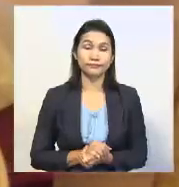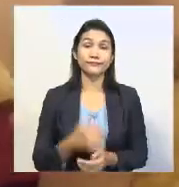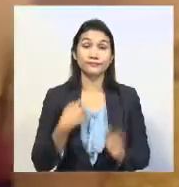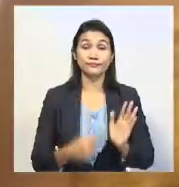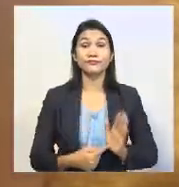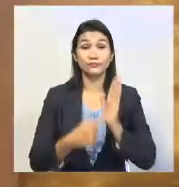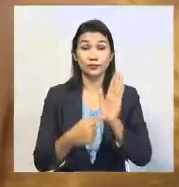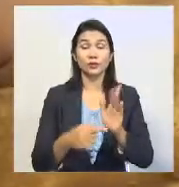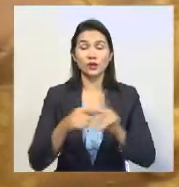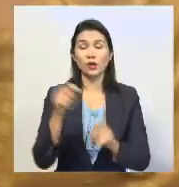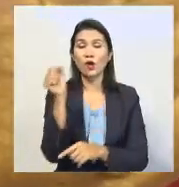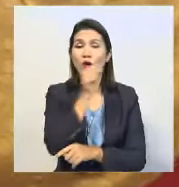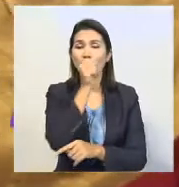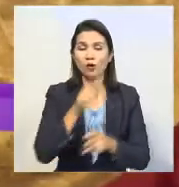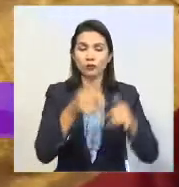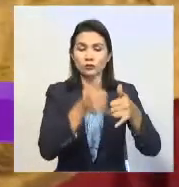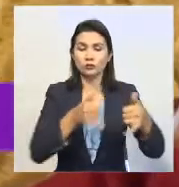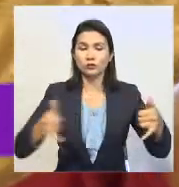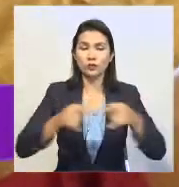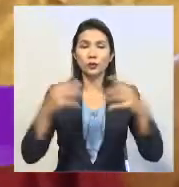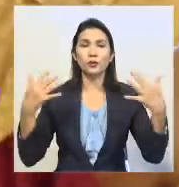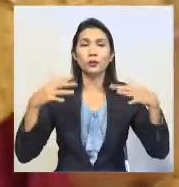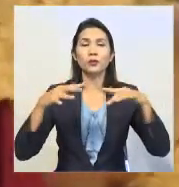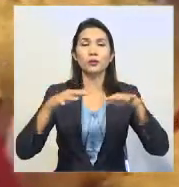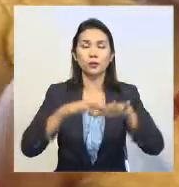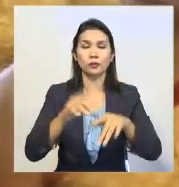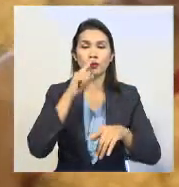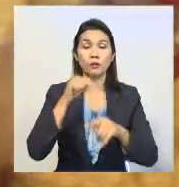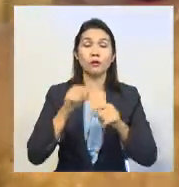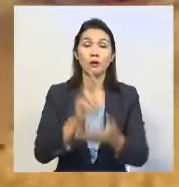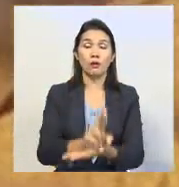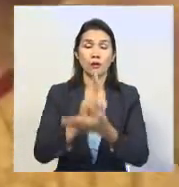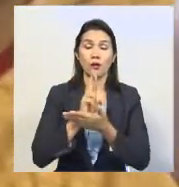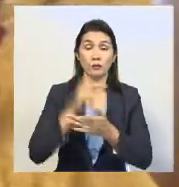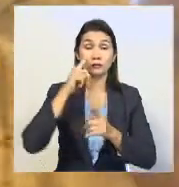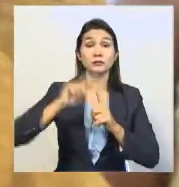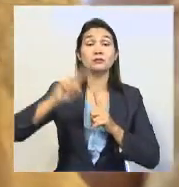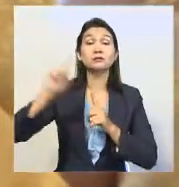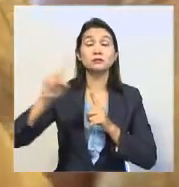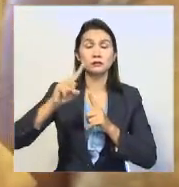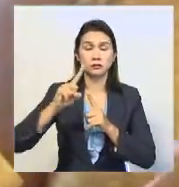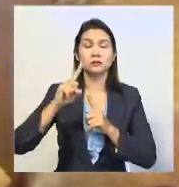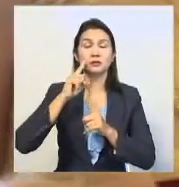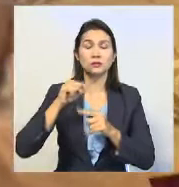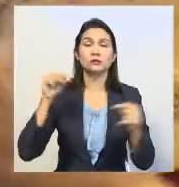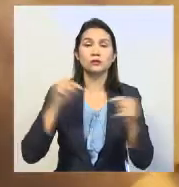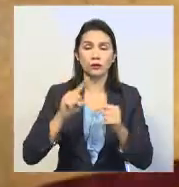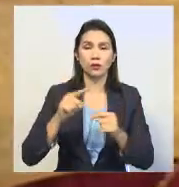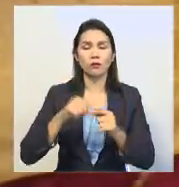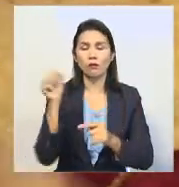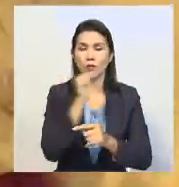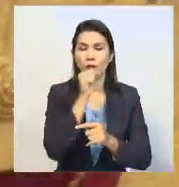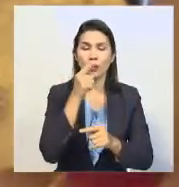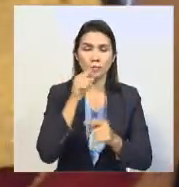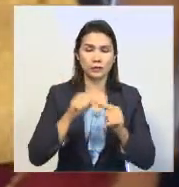นี่แหละฮะก็เป็นเสียงร้องประสานเสียงนะครับของนักร้องประสานเสียงสวนพลูที่ได้รับรางวัลชนะเลิศสาขา Open Choirs นะครับร่วม